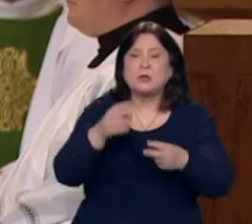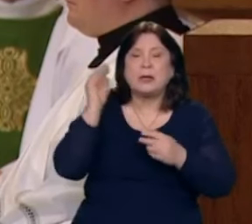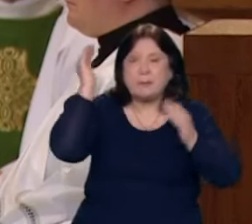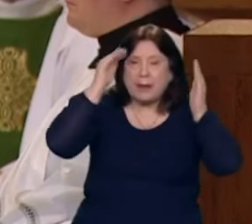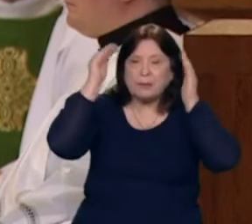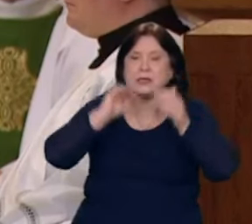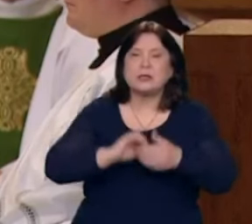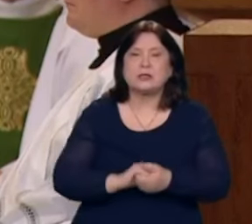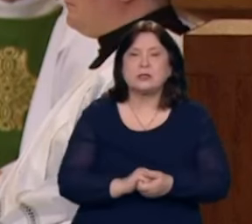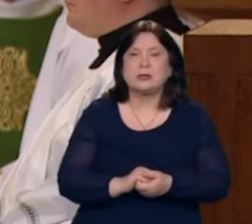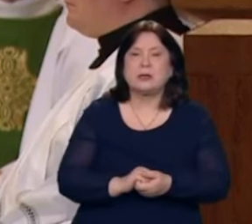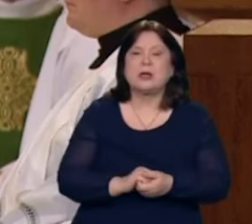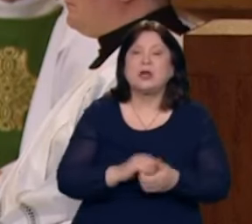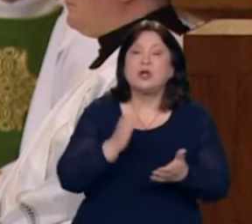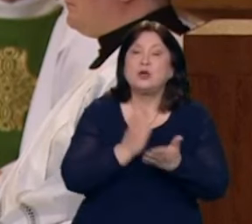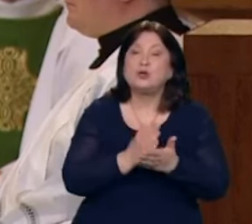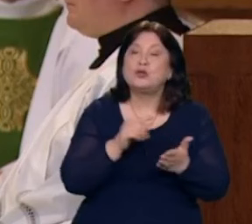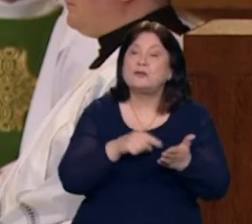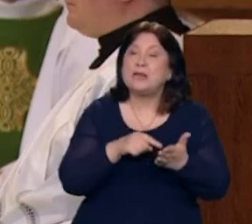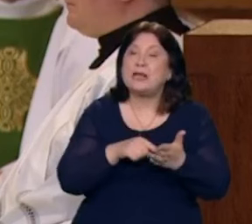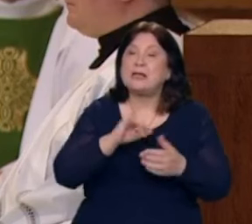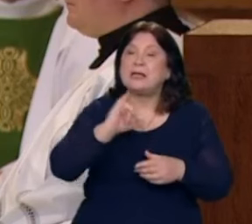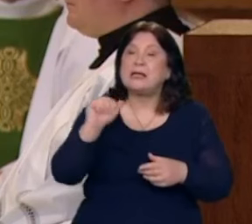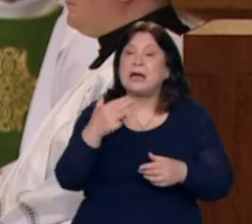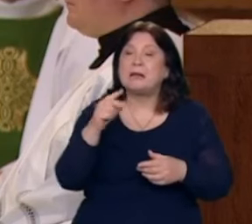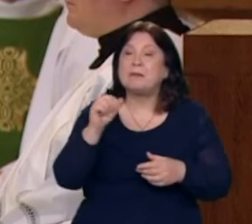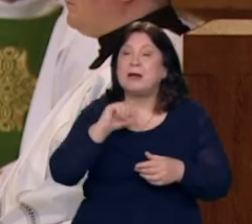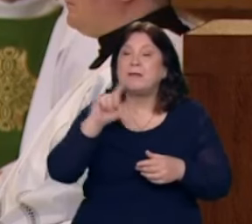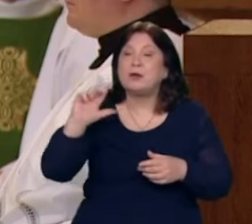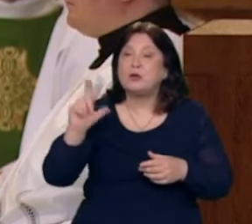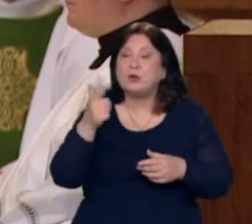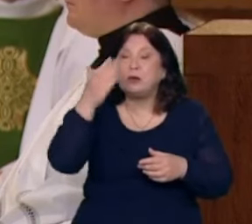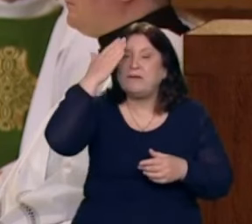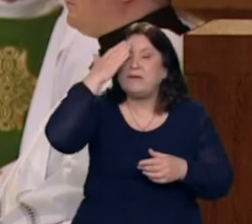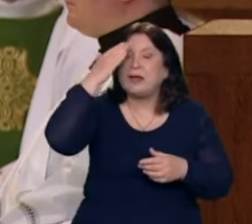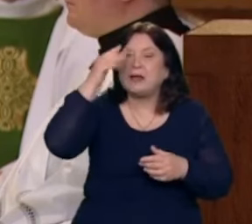przekazuje już wtedy Jan Paweł II